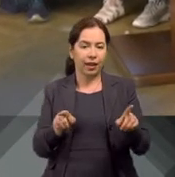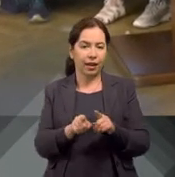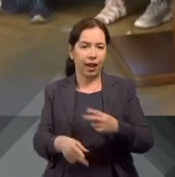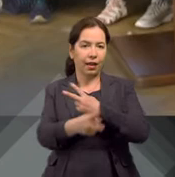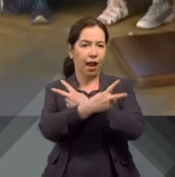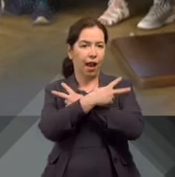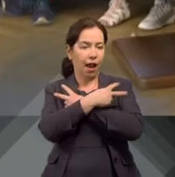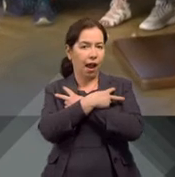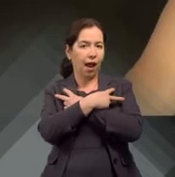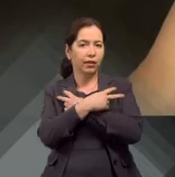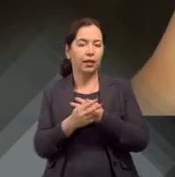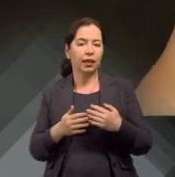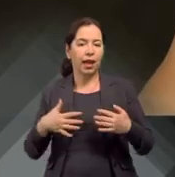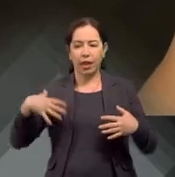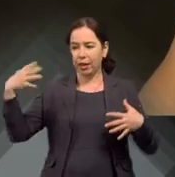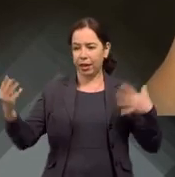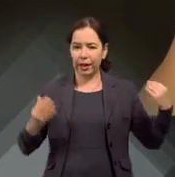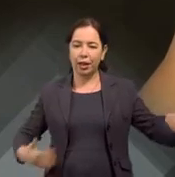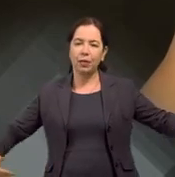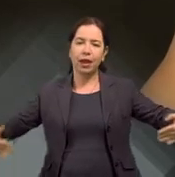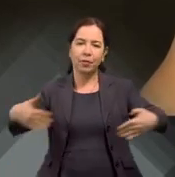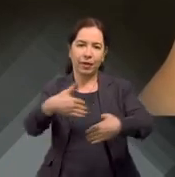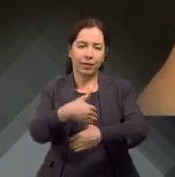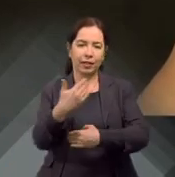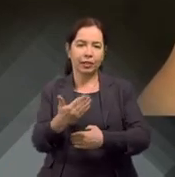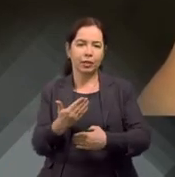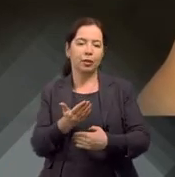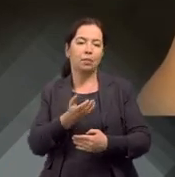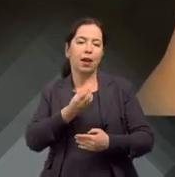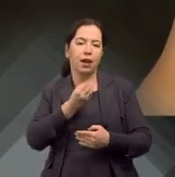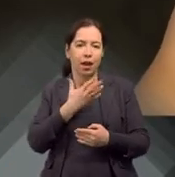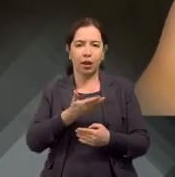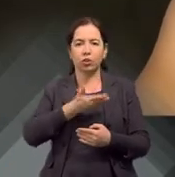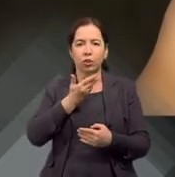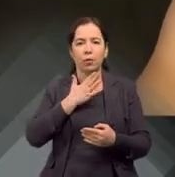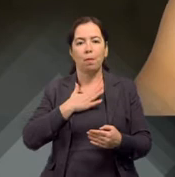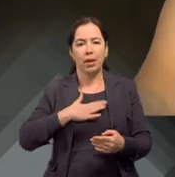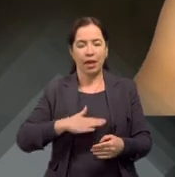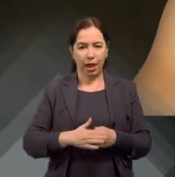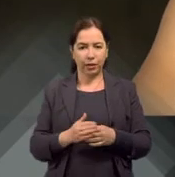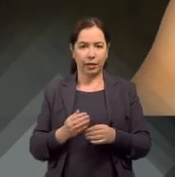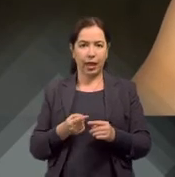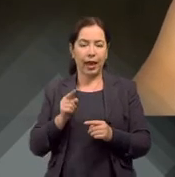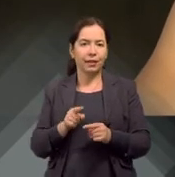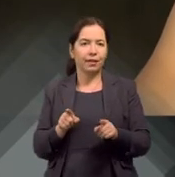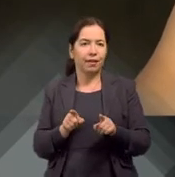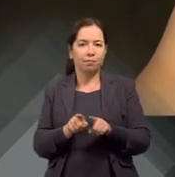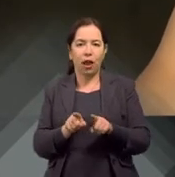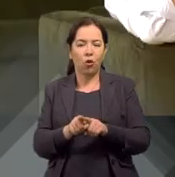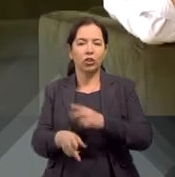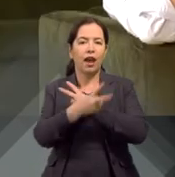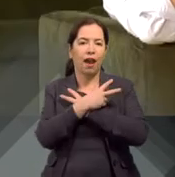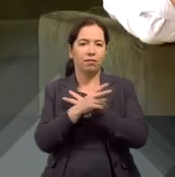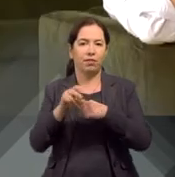сзади стоит крыльями так, и тебе хорошо, тепло, приятно. Вот, именно это что такое ангельское, даже